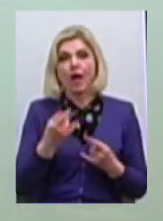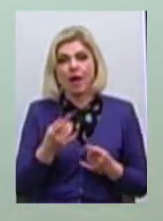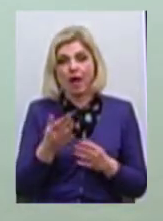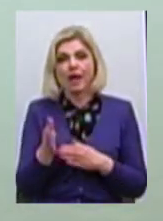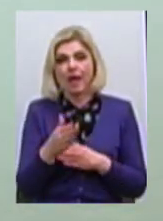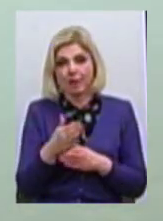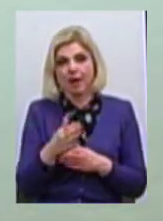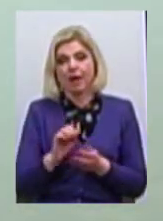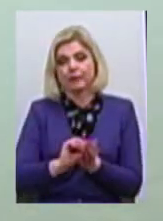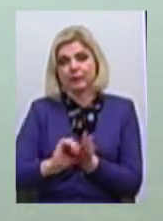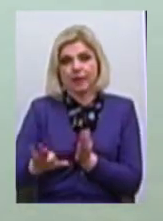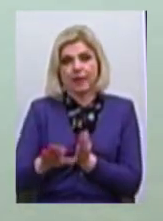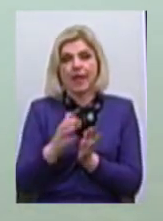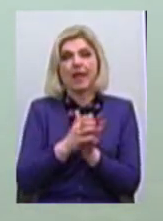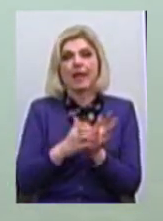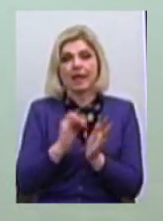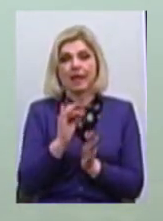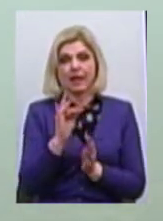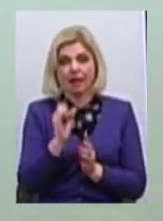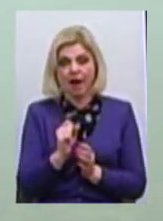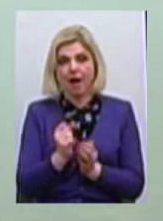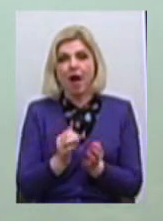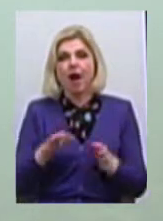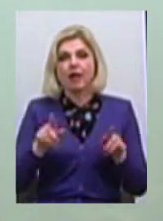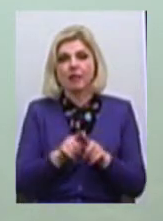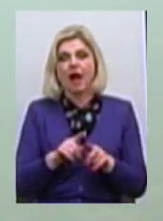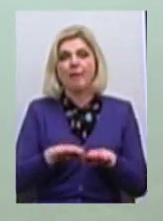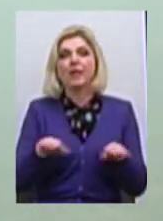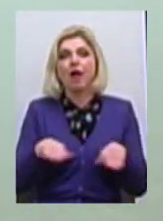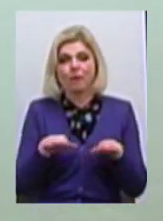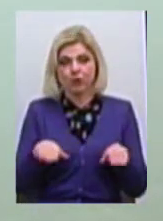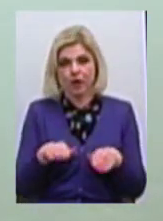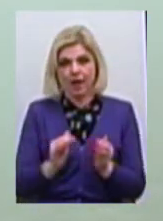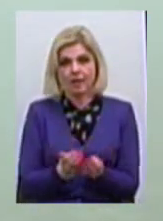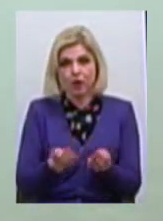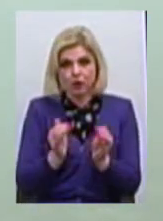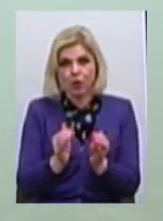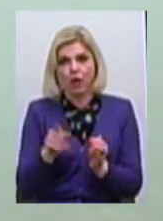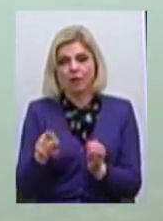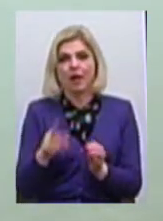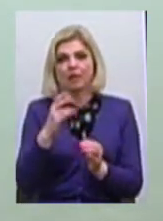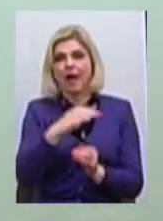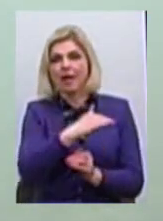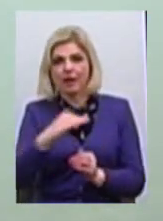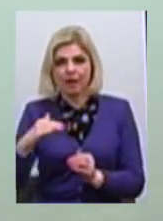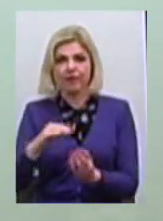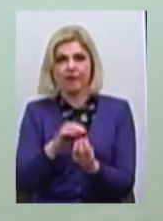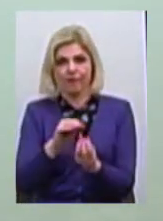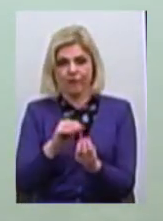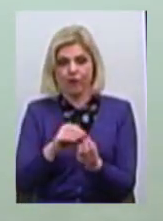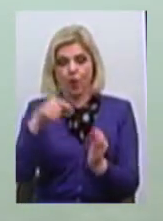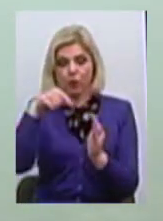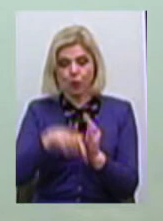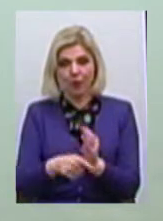риба відкладає ікру на плавучих таких гніздах. вона утримується на однаковому рівні, на глибині